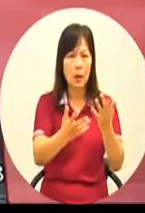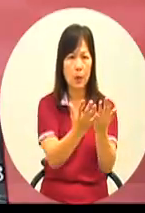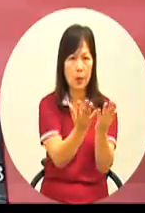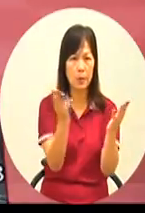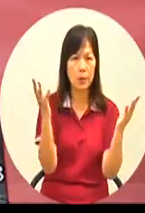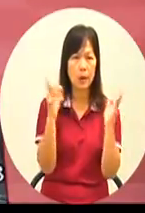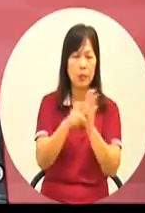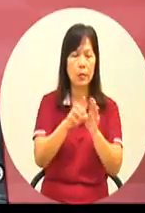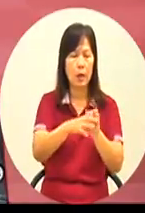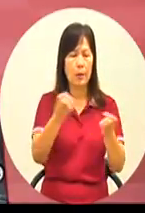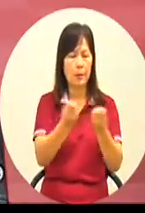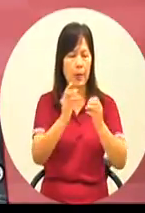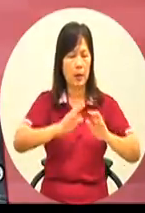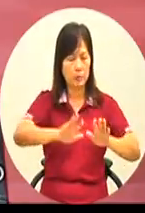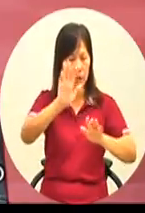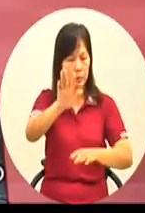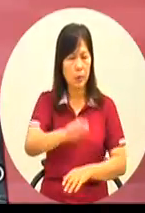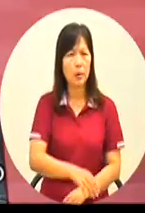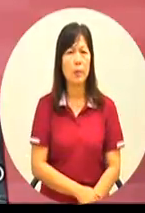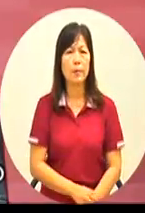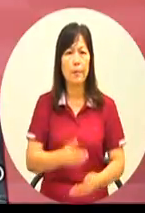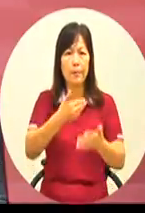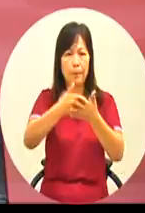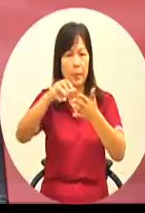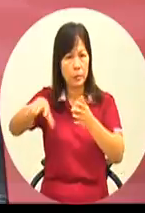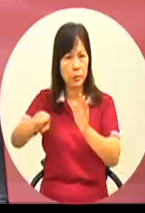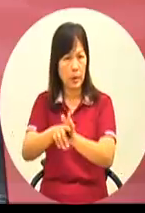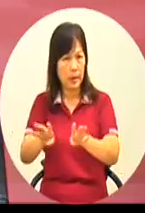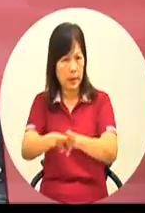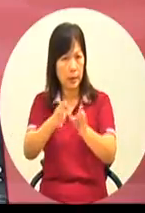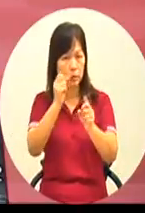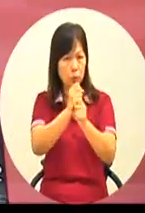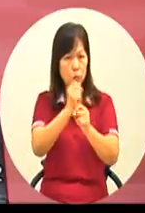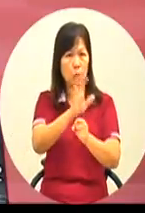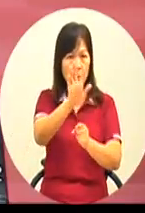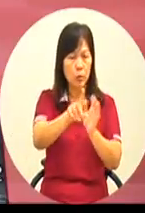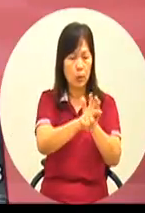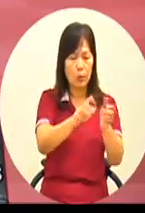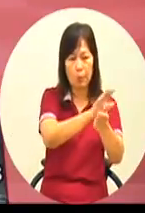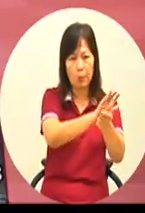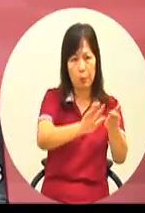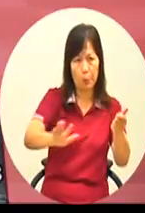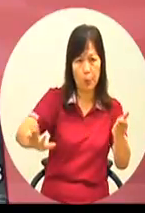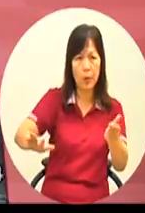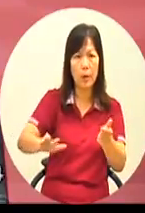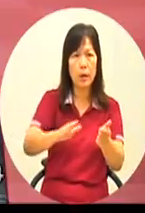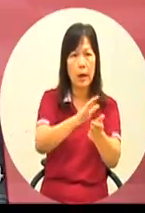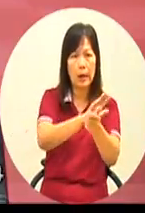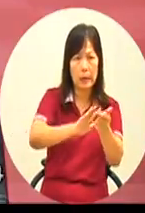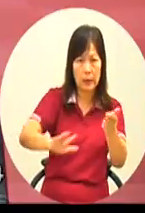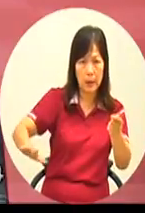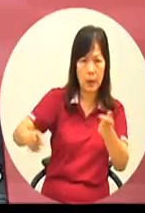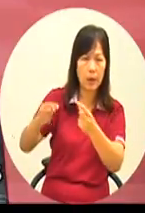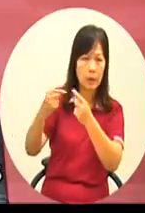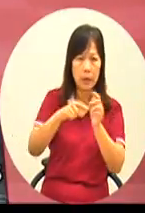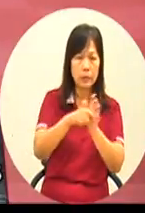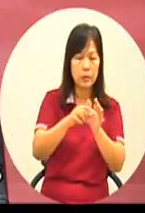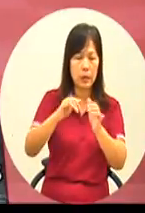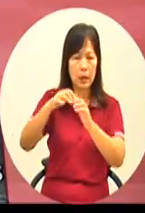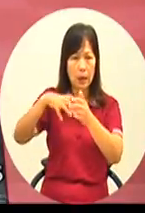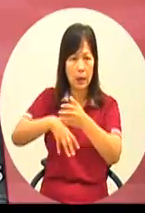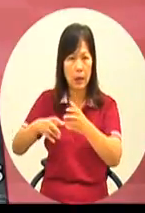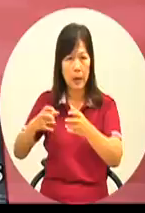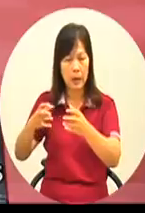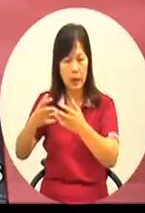拢一直无发展。那因为美术馆的开发，它有牵动引导，连续的影响到内围社区的